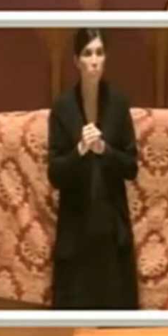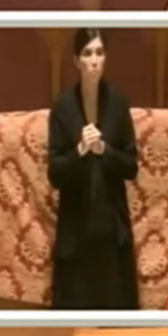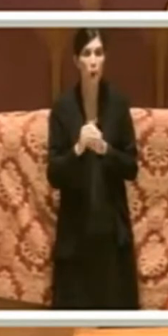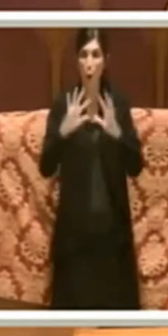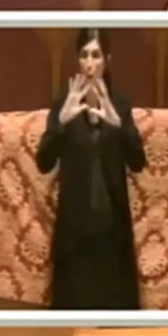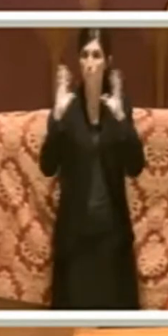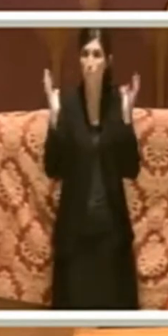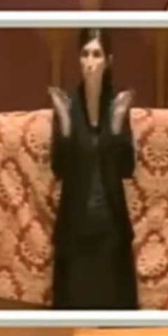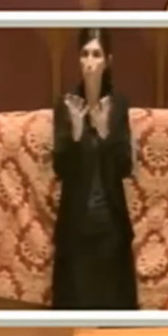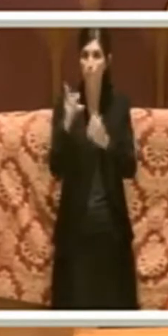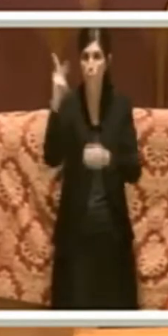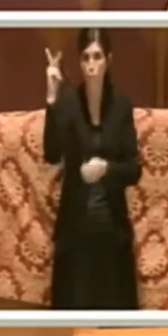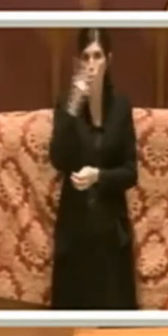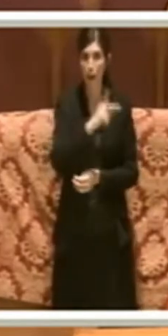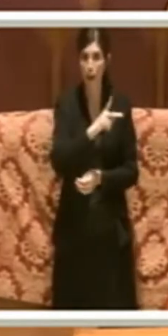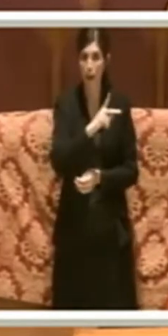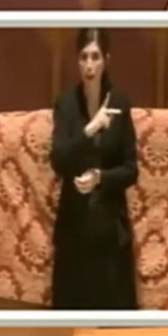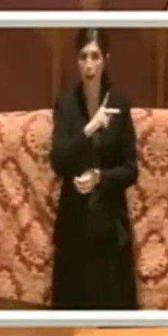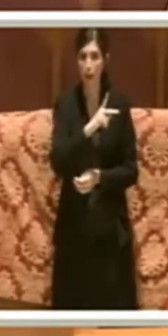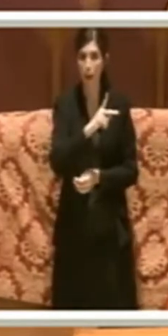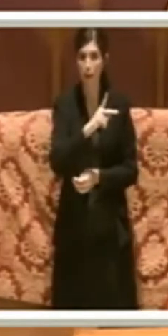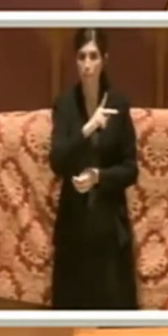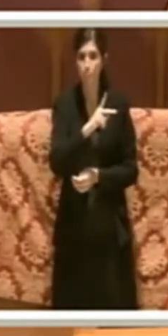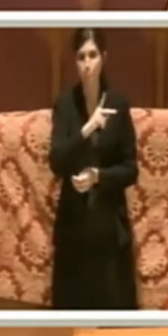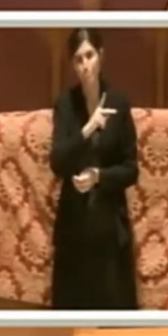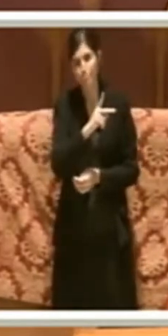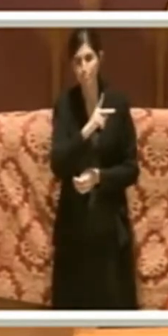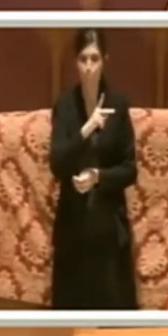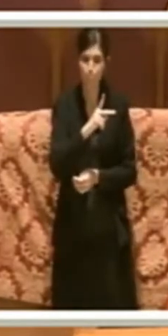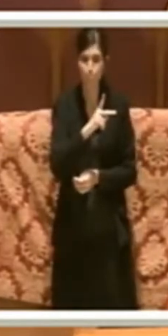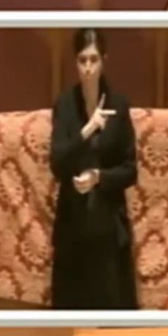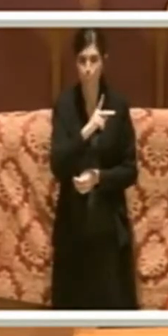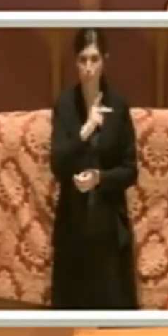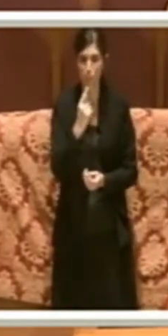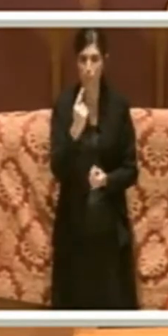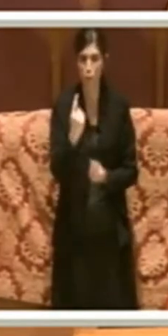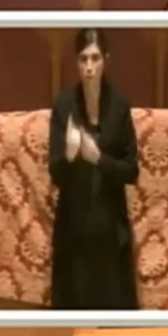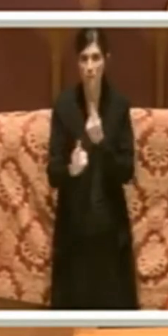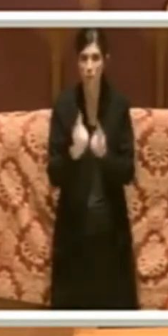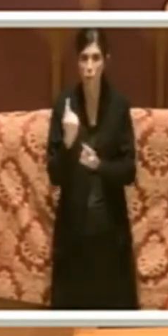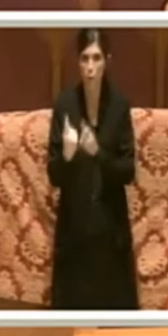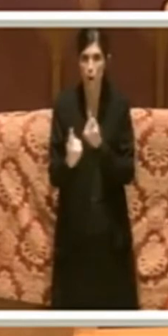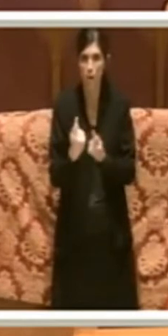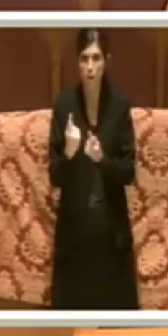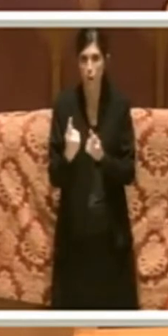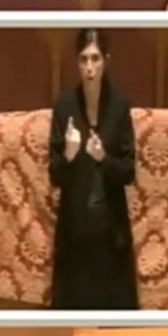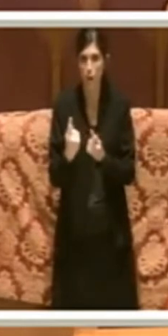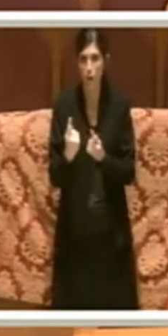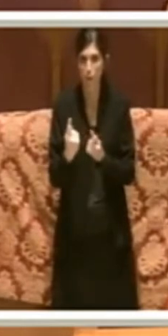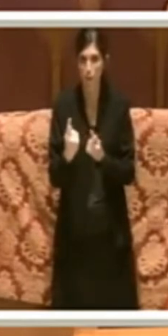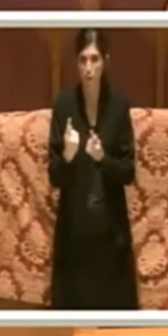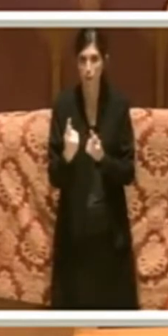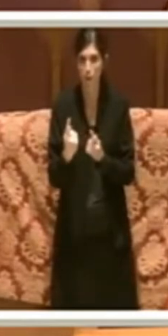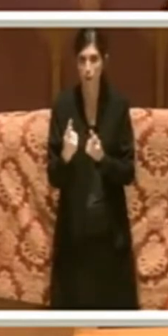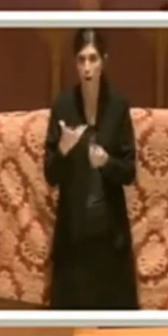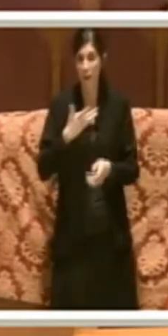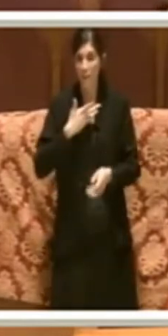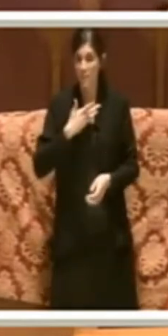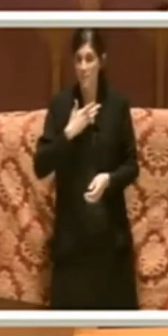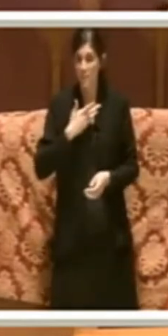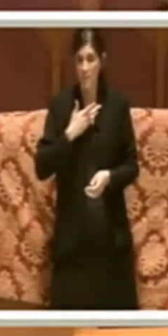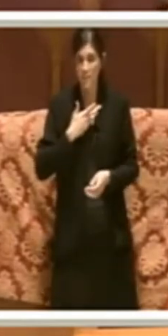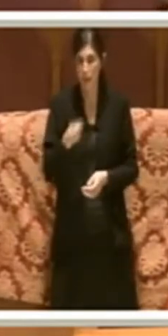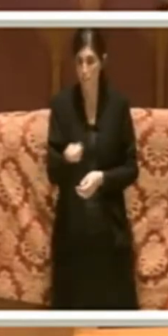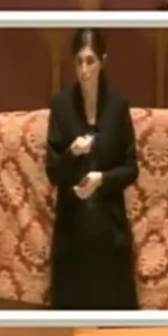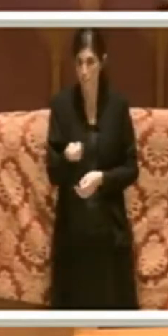il mondo reale, ahimè, esiste in pochi casi. Nei gruppi privati, se si è lavorati sui